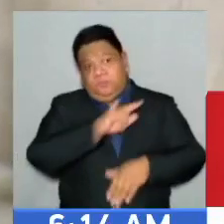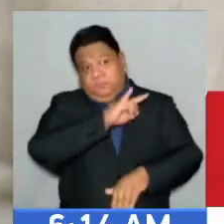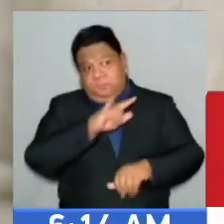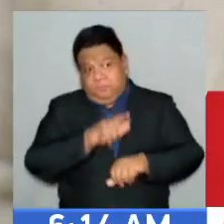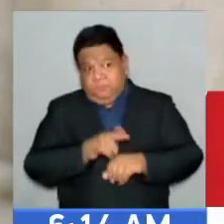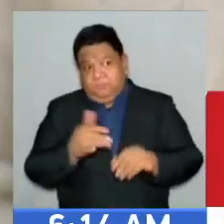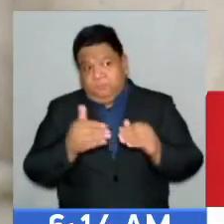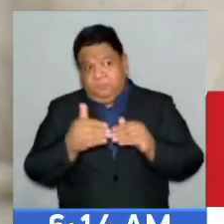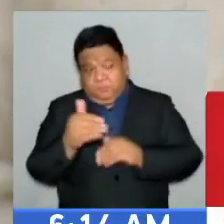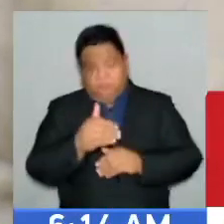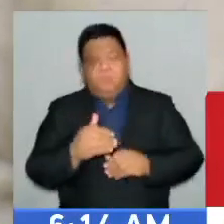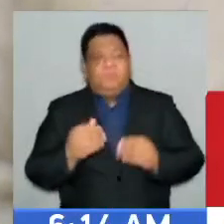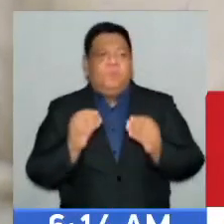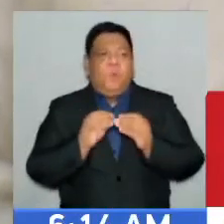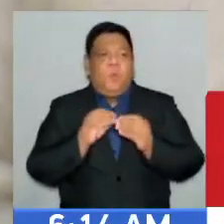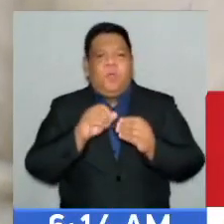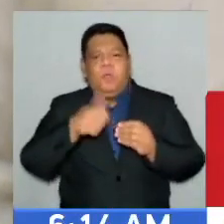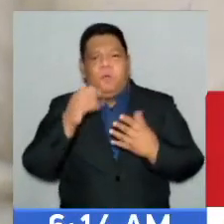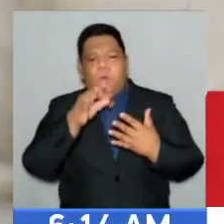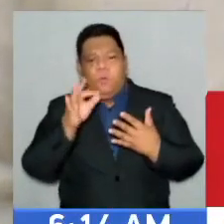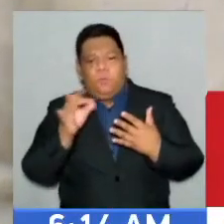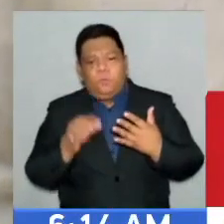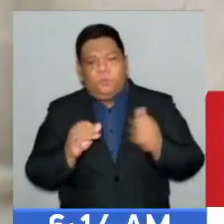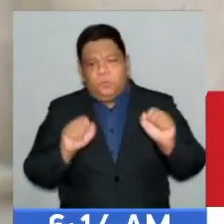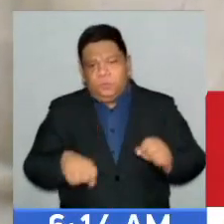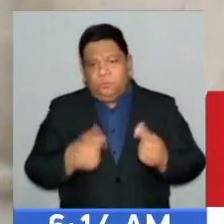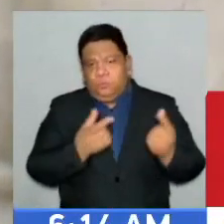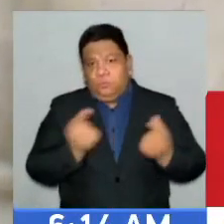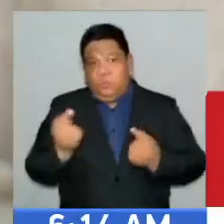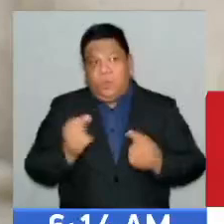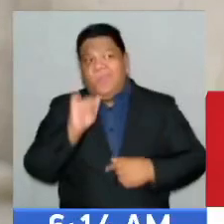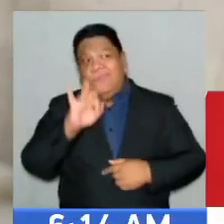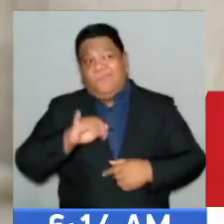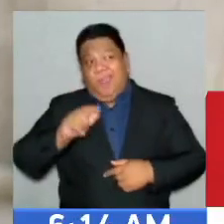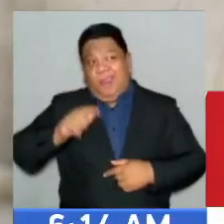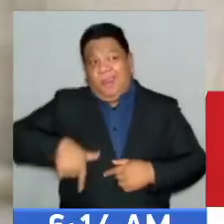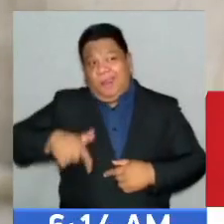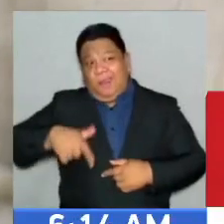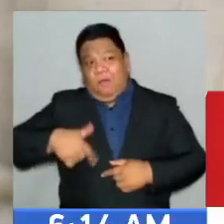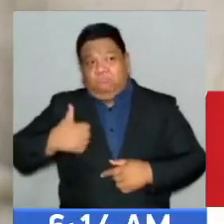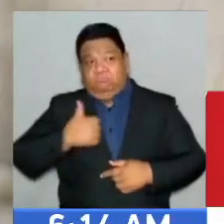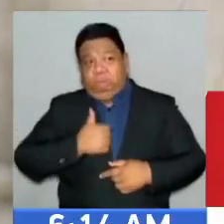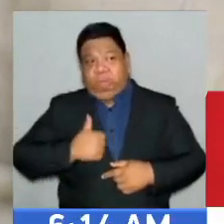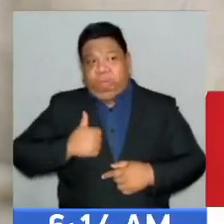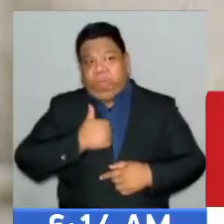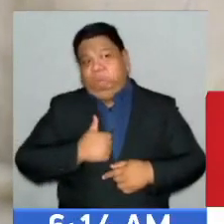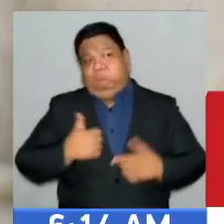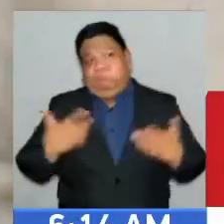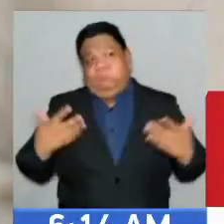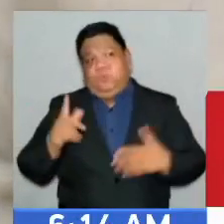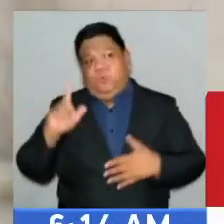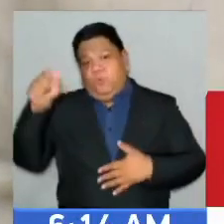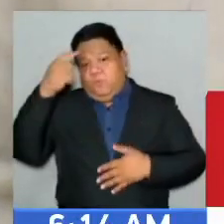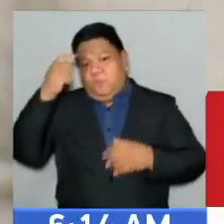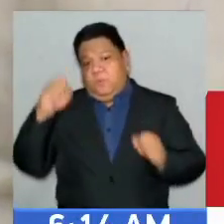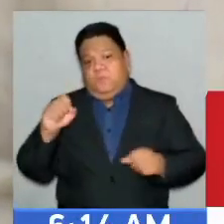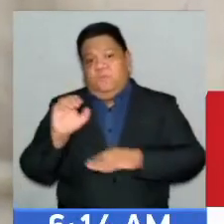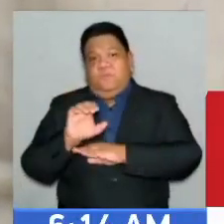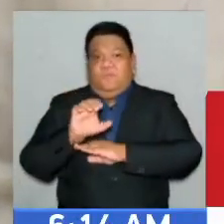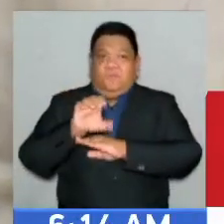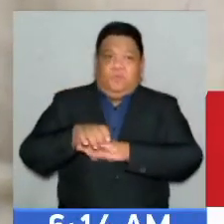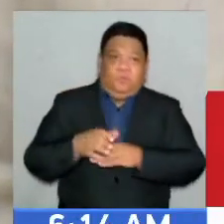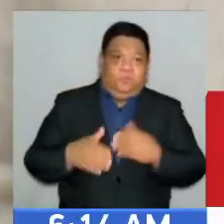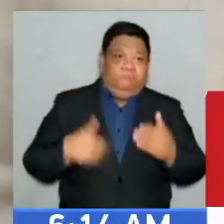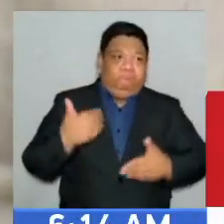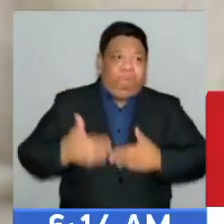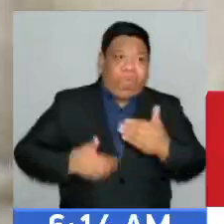ang mapangyayari. Pero pagka masyado nang late, wala na, mapipilitan ng gobyerno. We will have to move them. We will have to move without